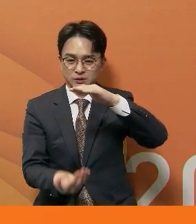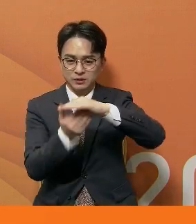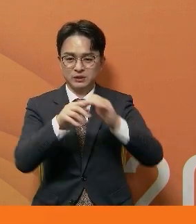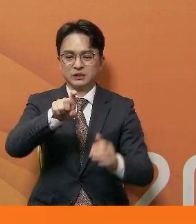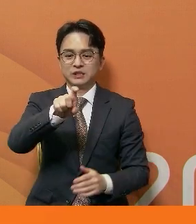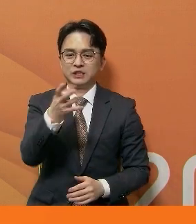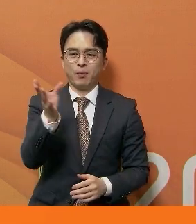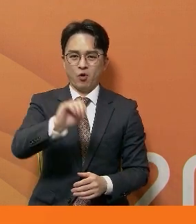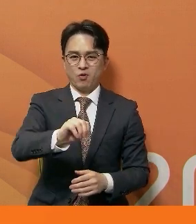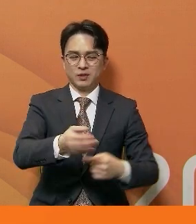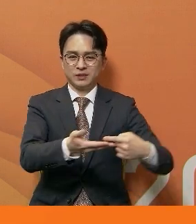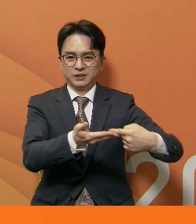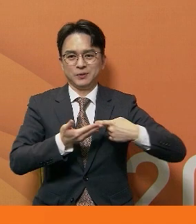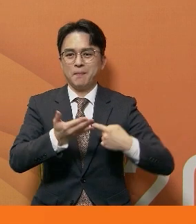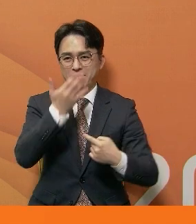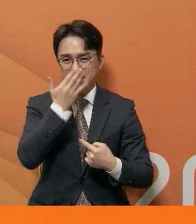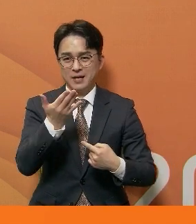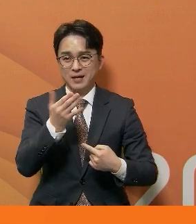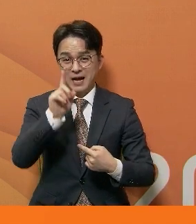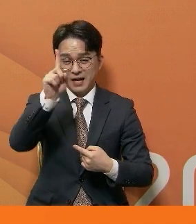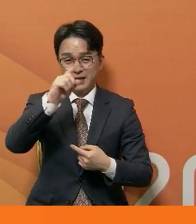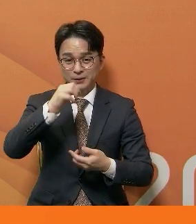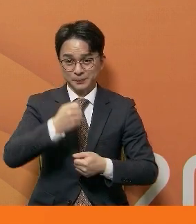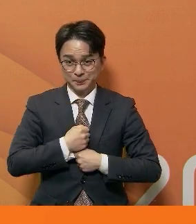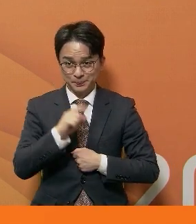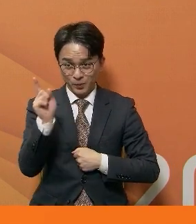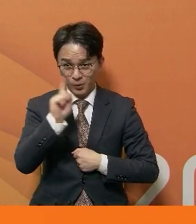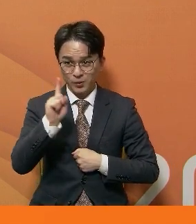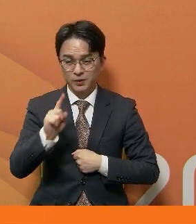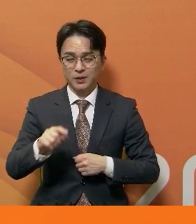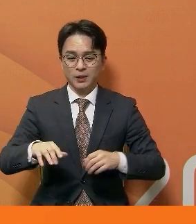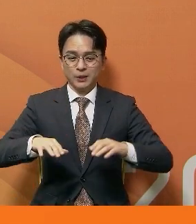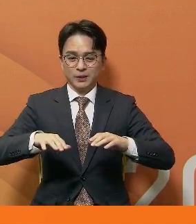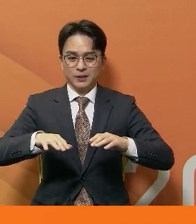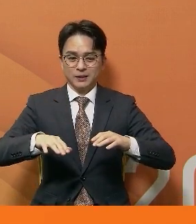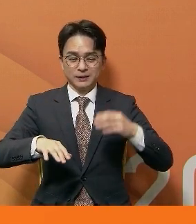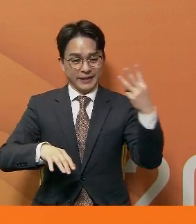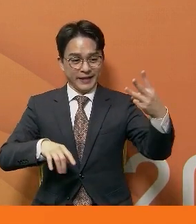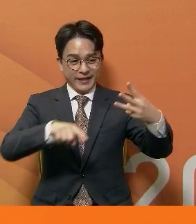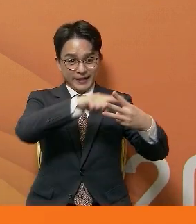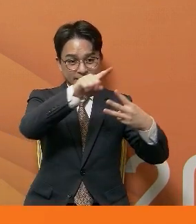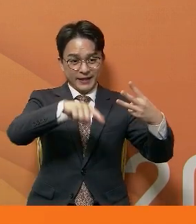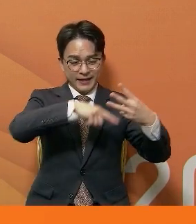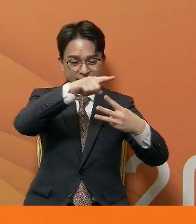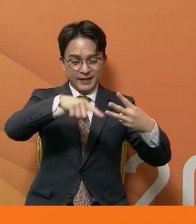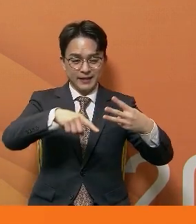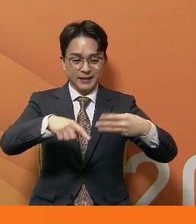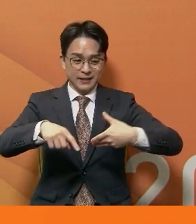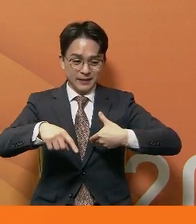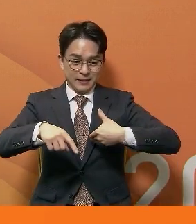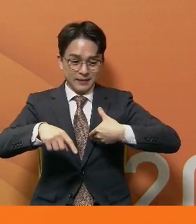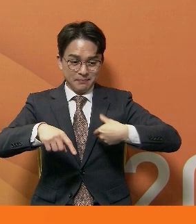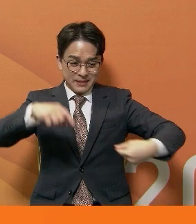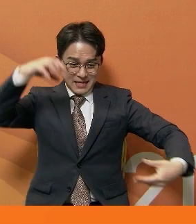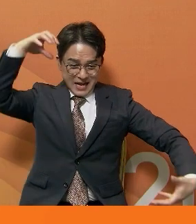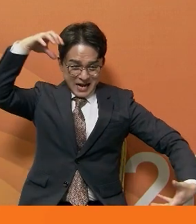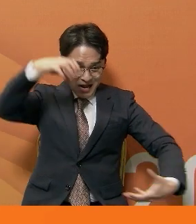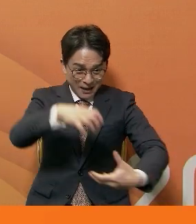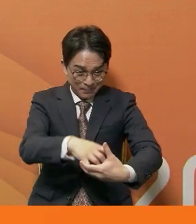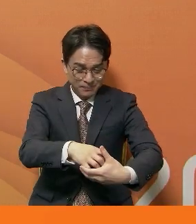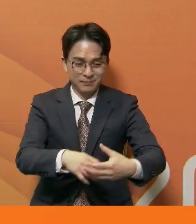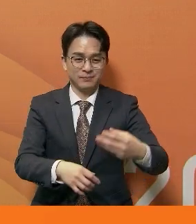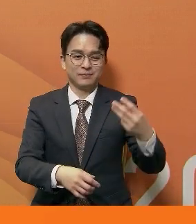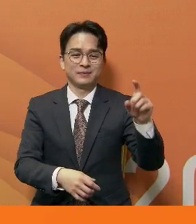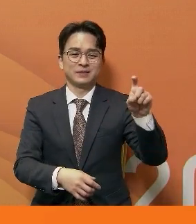있습니다 다만 여기서 주의하셔야 될 점은 전체 보증 한도가 10억원으로 제한되어 있다는 점에 주의를 해주셨으면